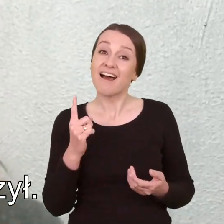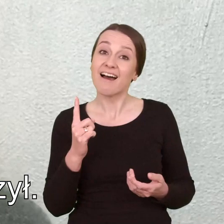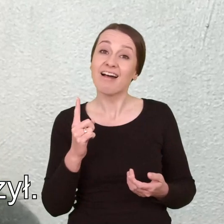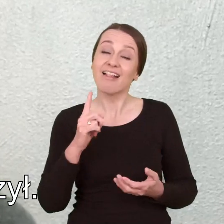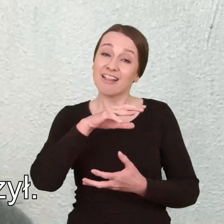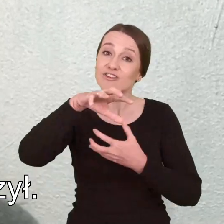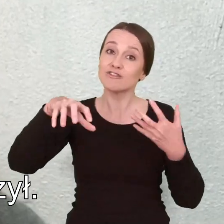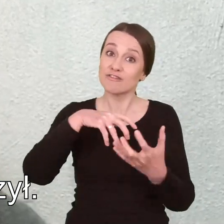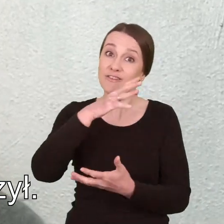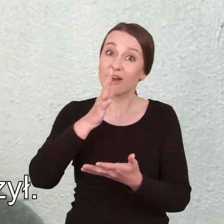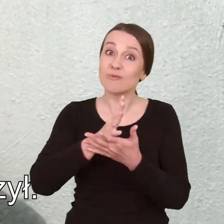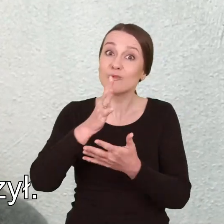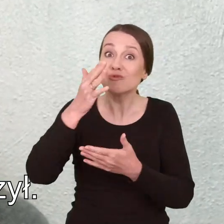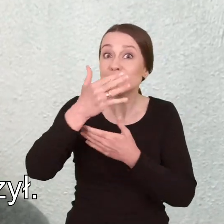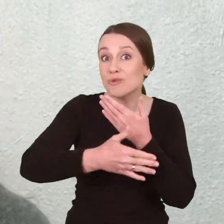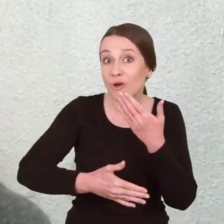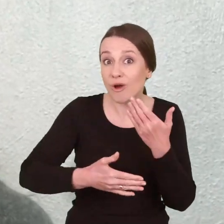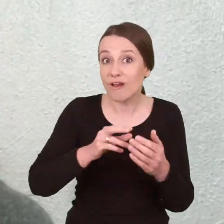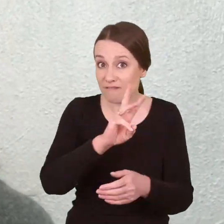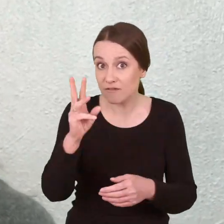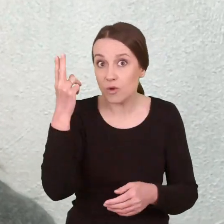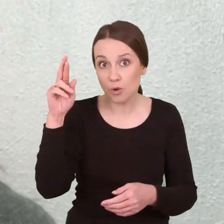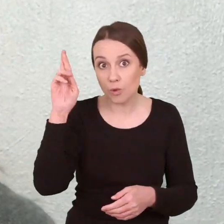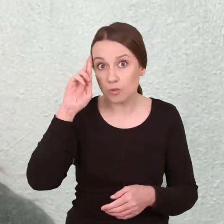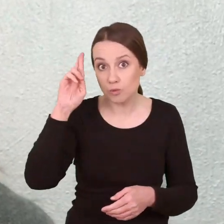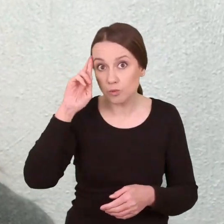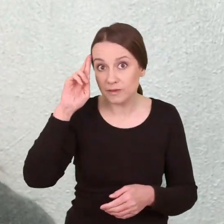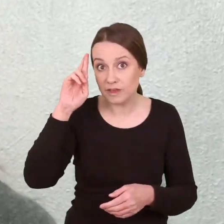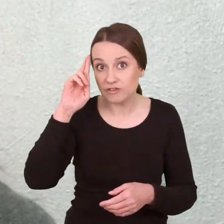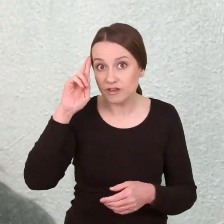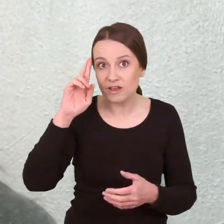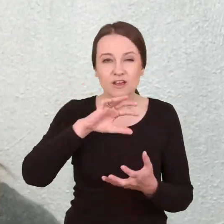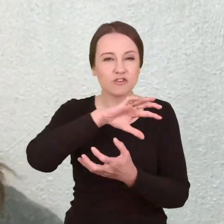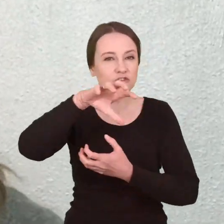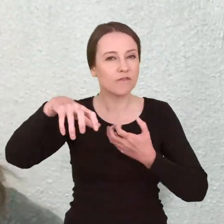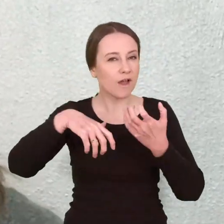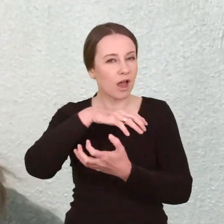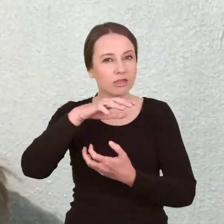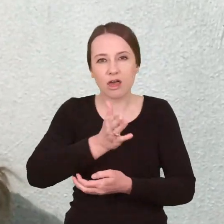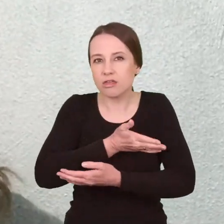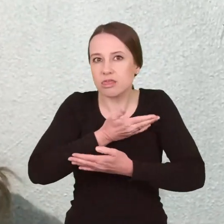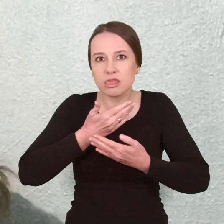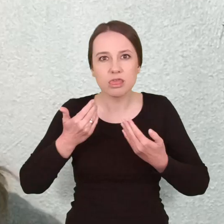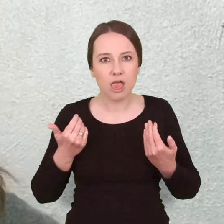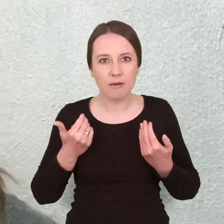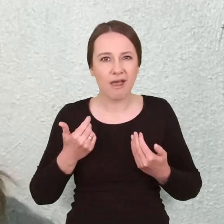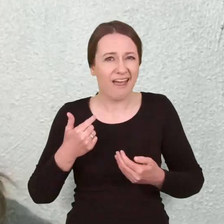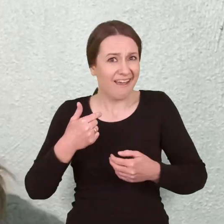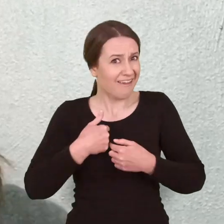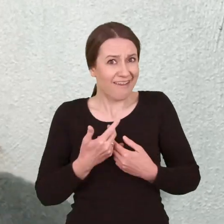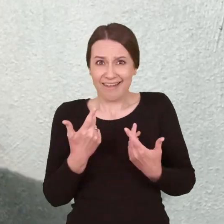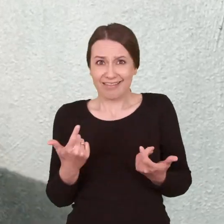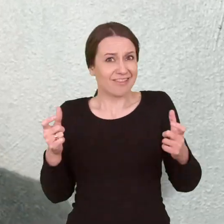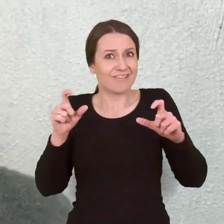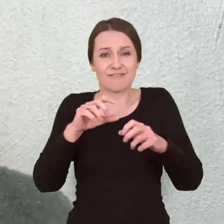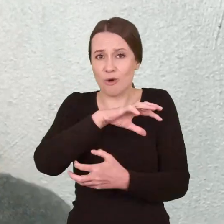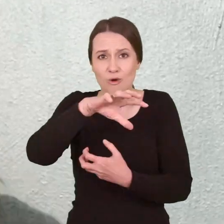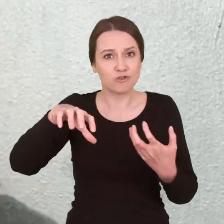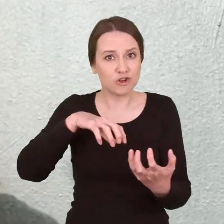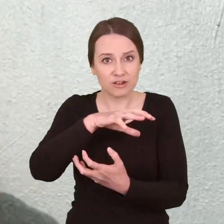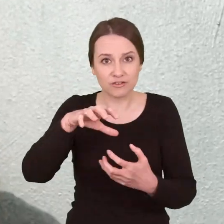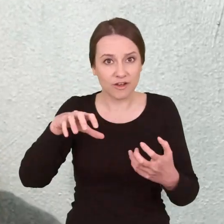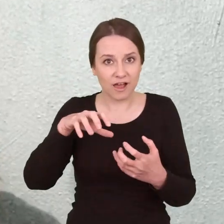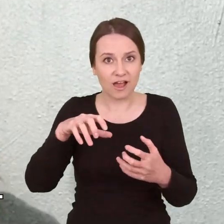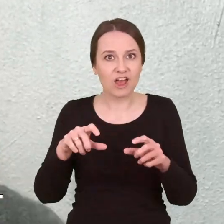A jednak świat się skończył. Czy wy rozumiecie? Świata nie ma i ja go nie